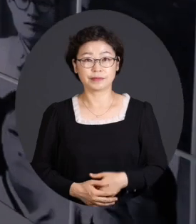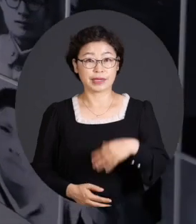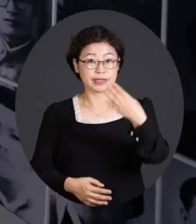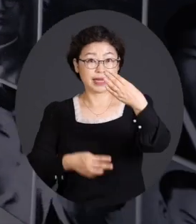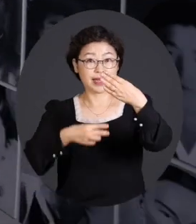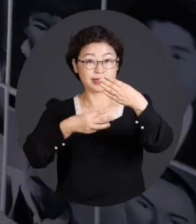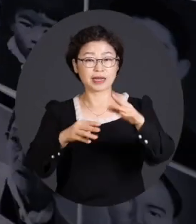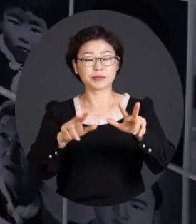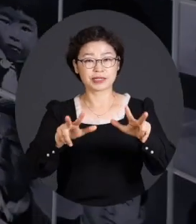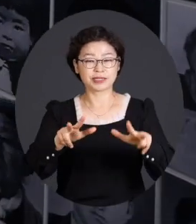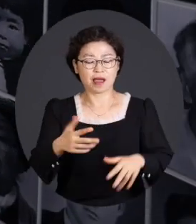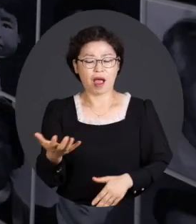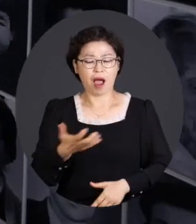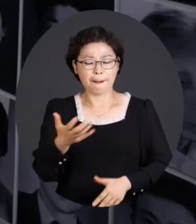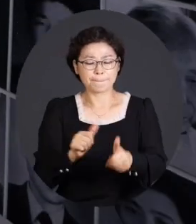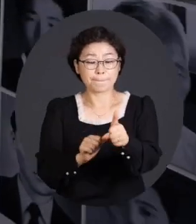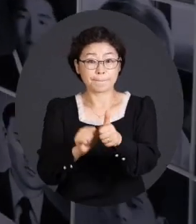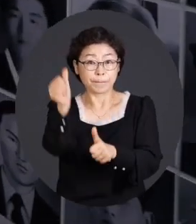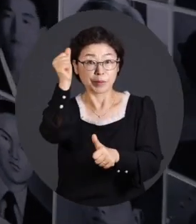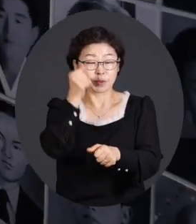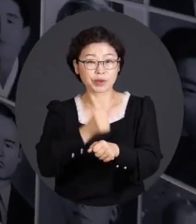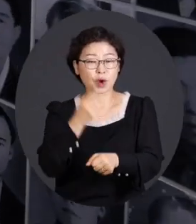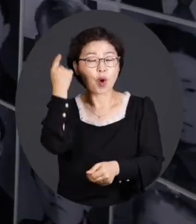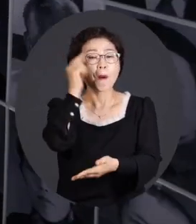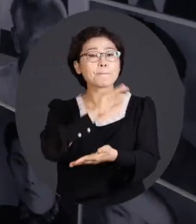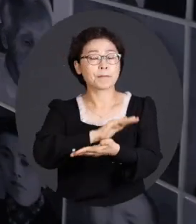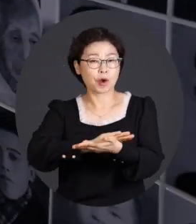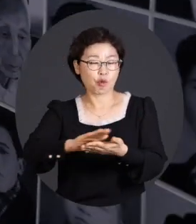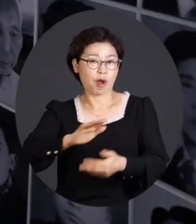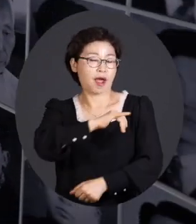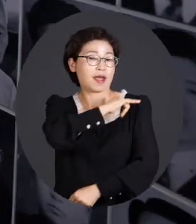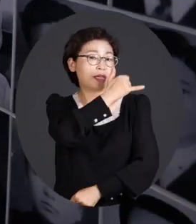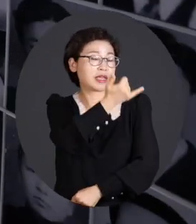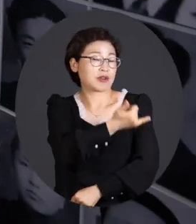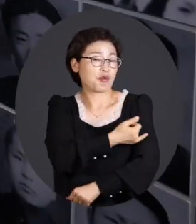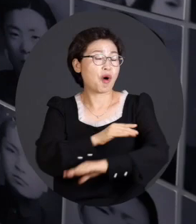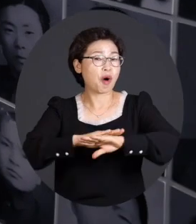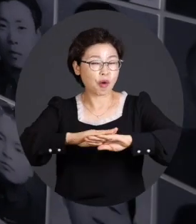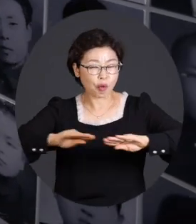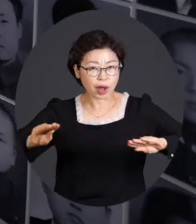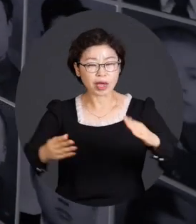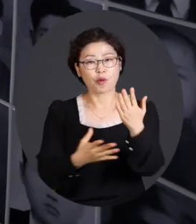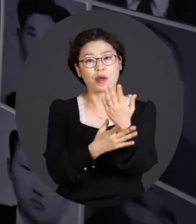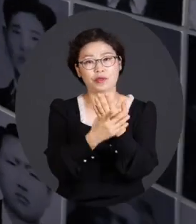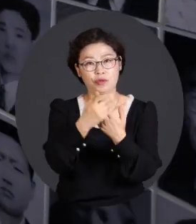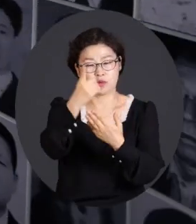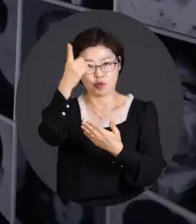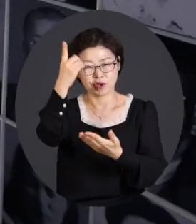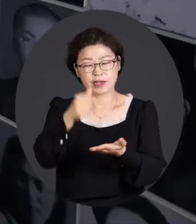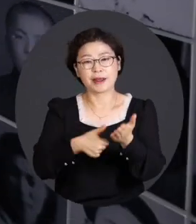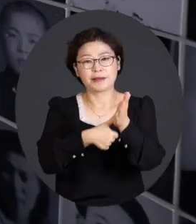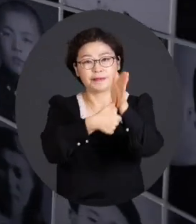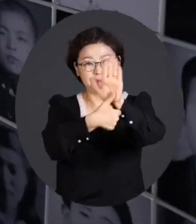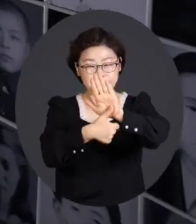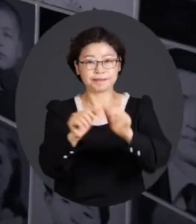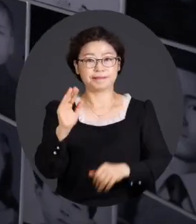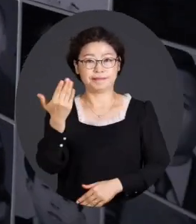사삼은 이제 아픔을 딛고 평화와 인권, 화해와 통일의 상징이